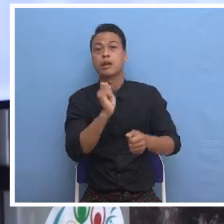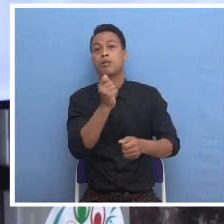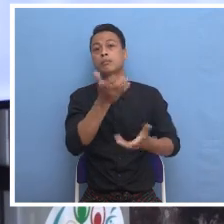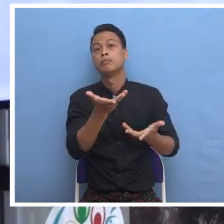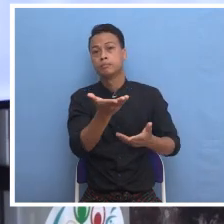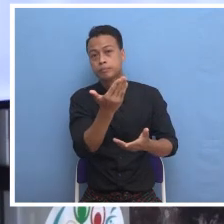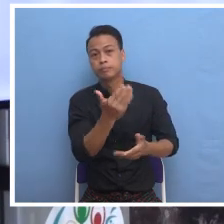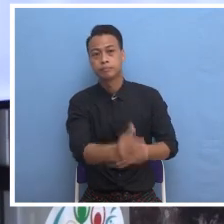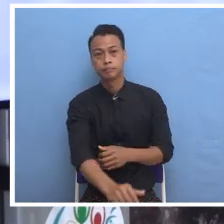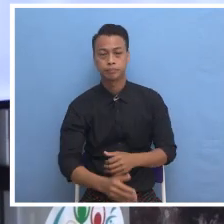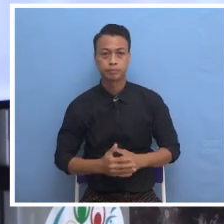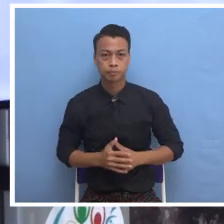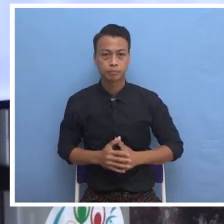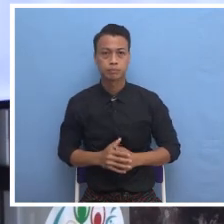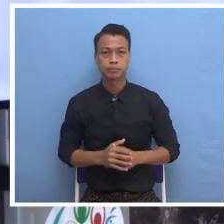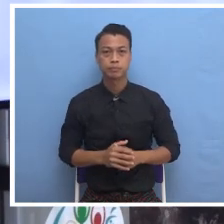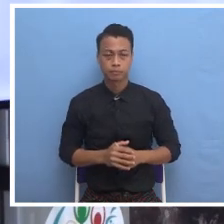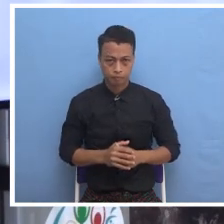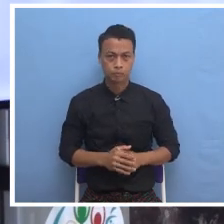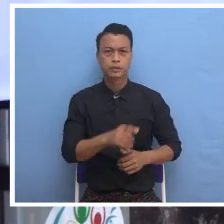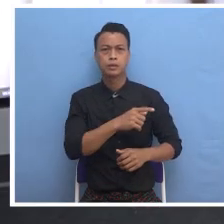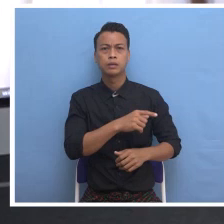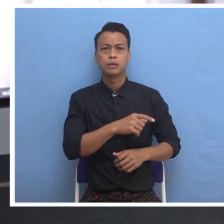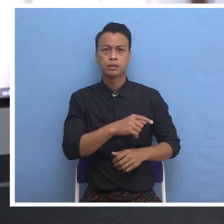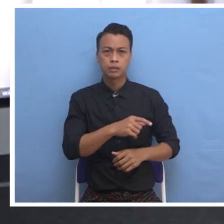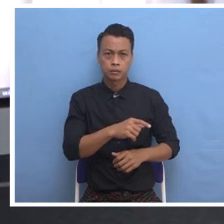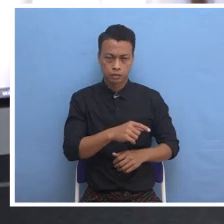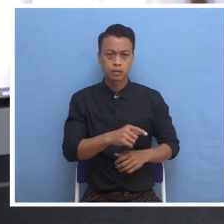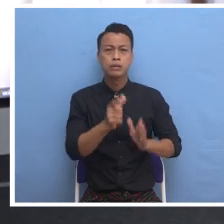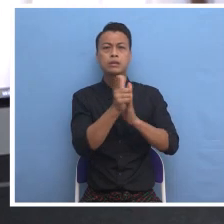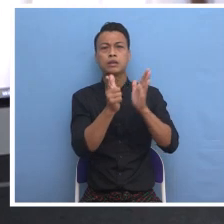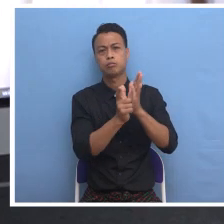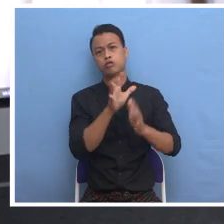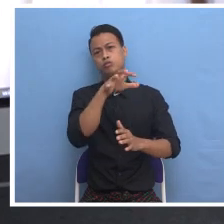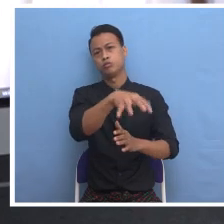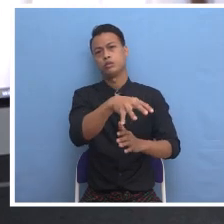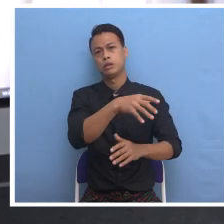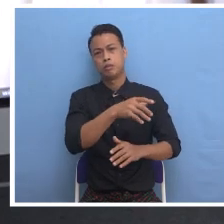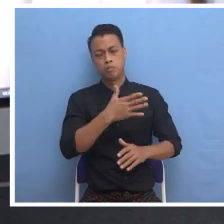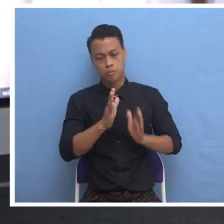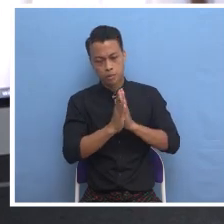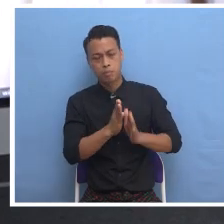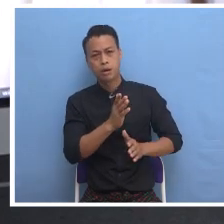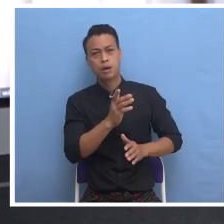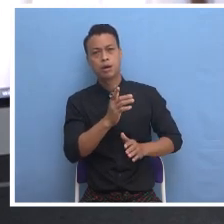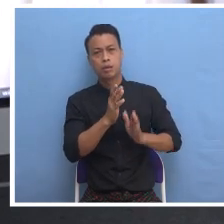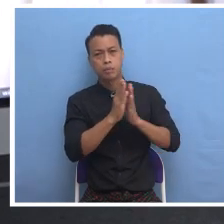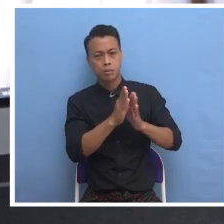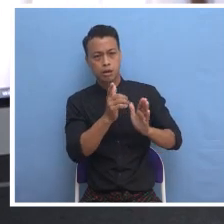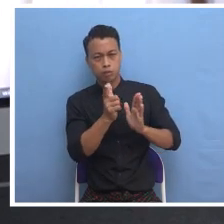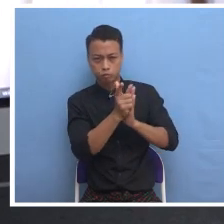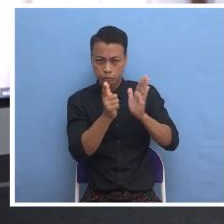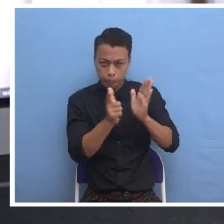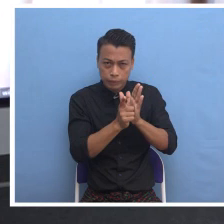တော်တို့ဖောင်ဖို့လိုတယ်တရားဥပဒေစိုးမိုးရေးကလက်ရှိအနေထားရသူ့ဥပဒေကိုယ်ဥပဒေတွေလိုက်ဖို့ကတော်တော်လေးခက်နေတယ်ကျွန်တော်တို့ရဲ့စိုးမိုးရေးကိုလုပ်